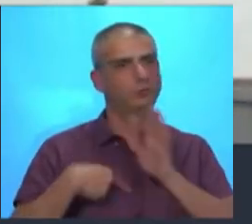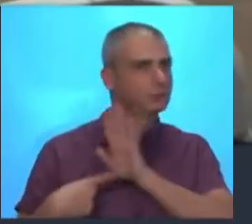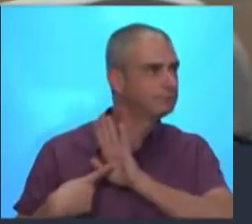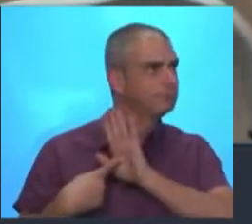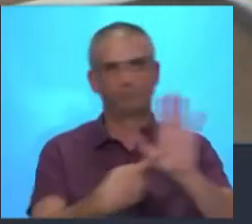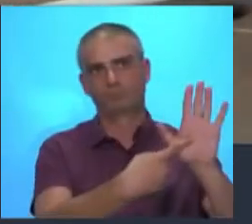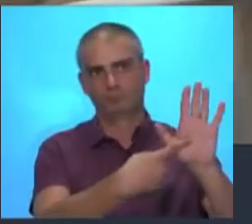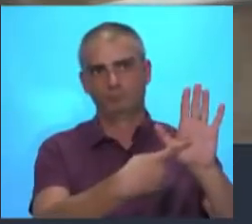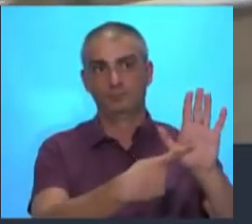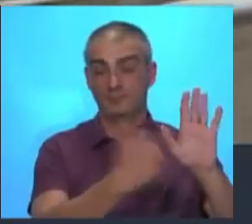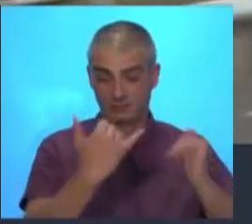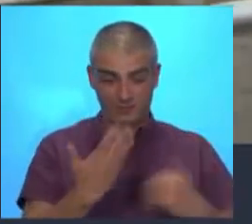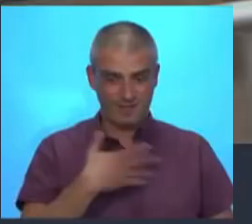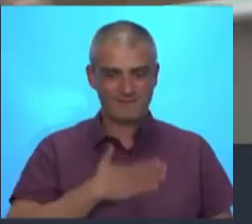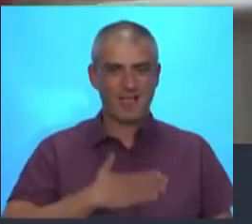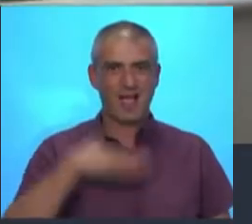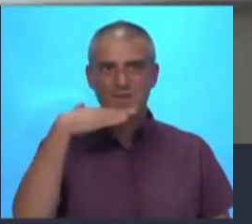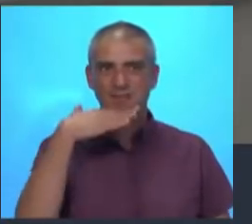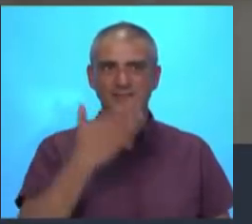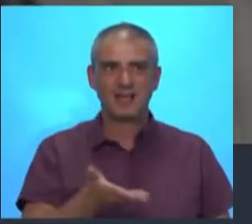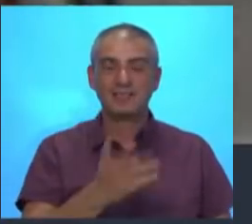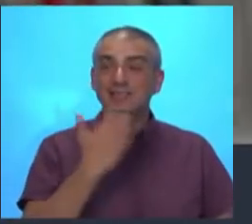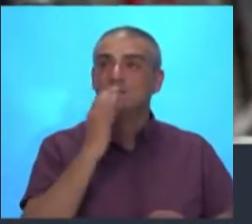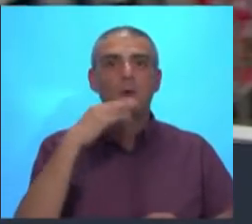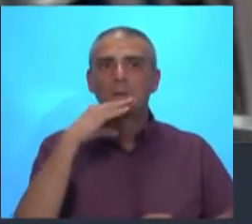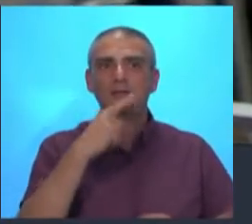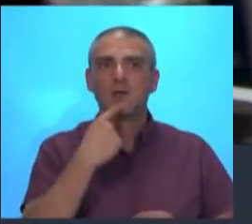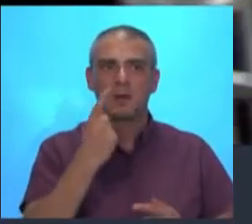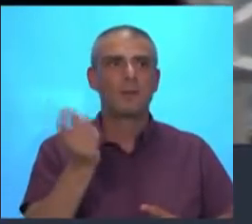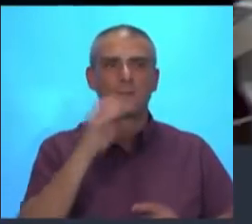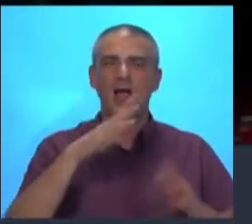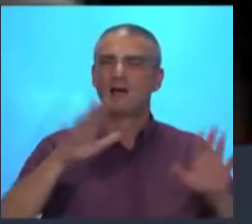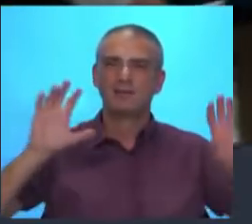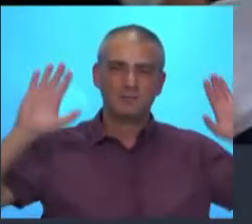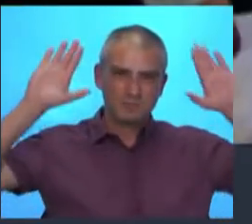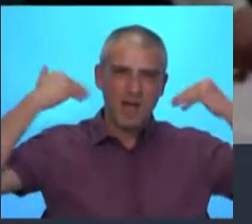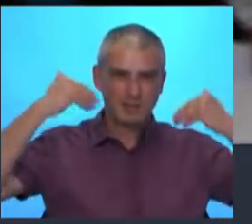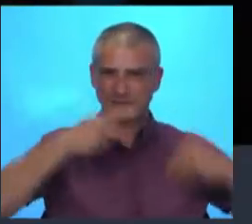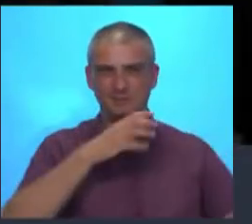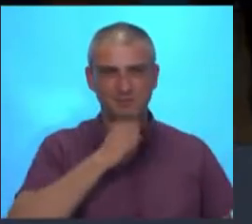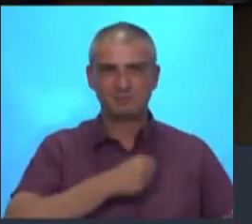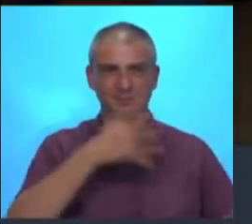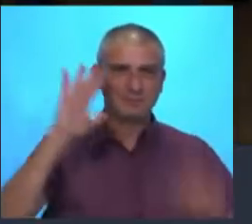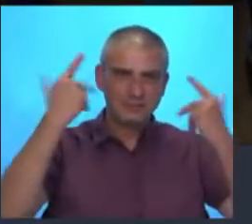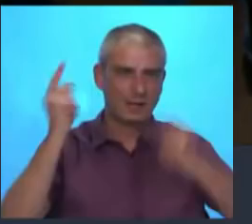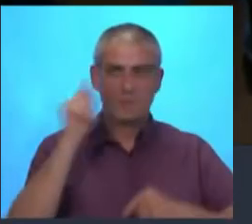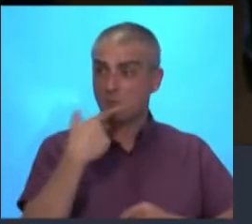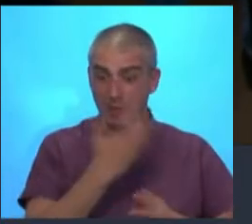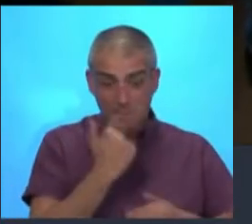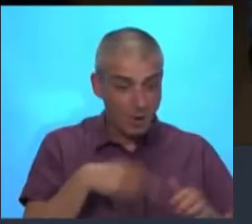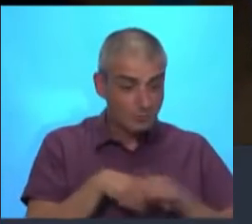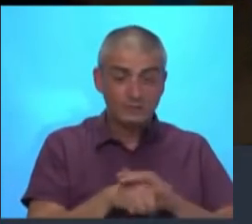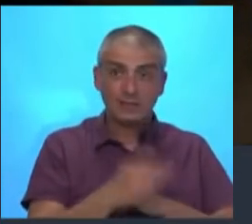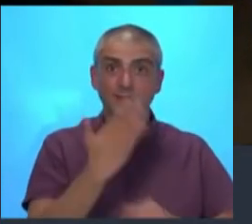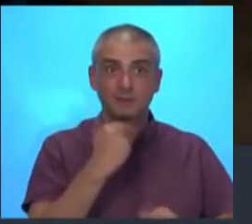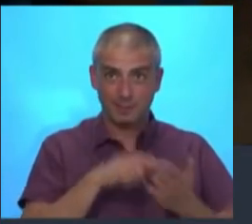אנחנו עכשיו לפני פסח. כל הסיפור של פסח זה בעצם מגיע פרעה ואומר, יש פה מסתננים שהגיעו מארץ ישראל בגלל